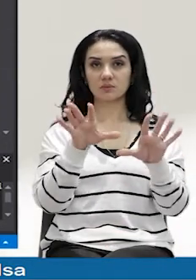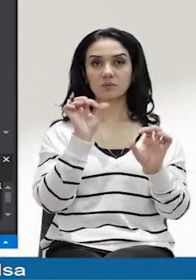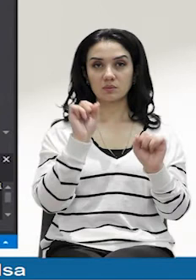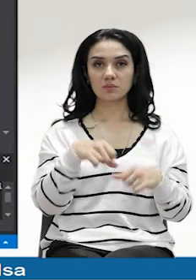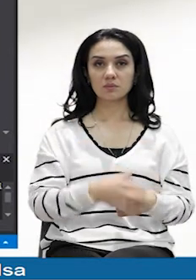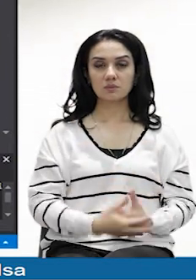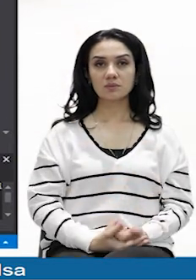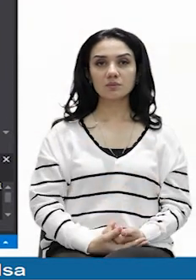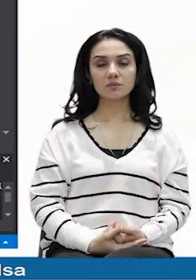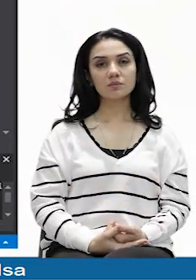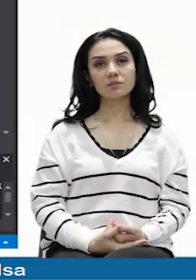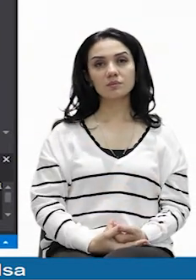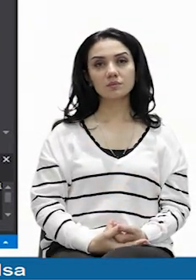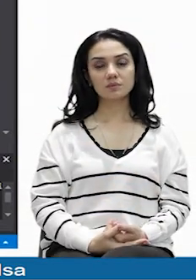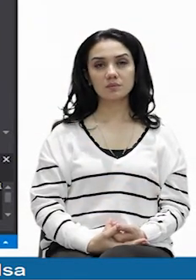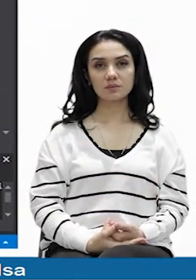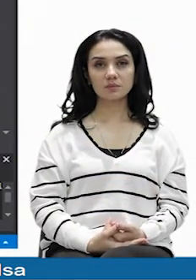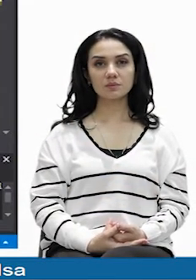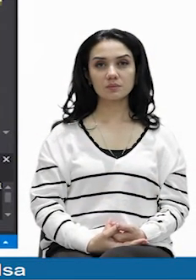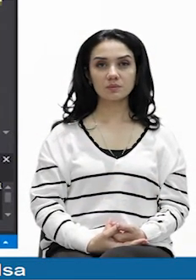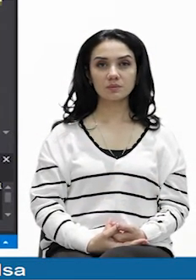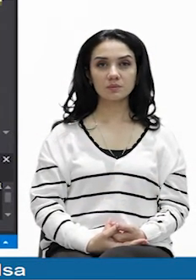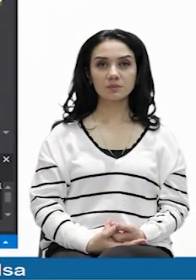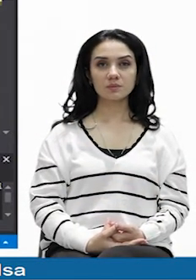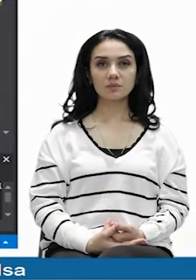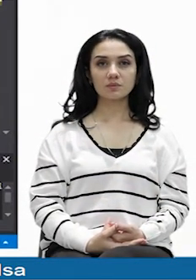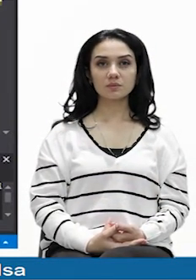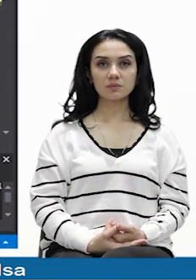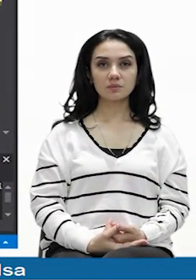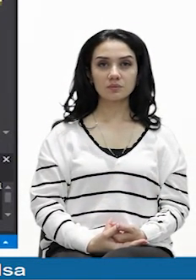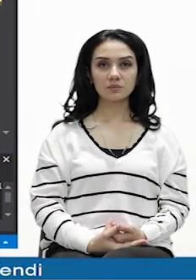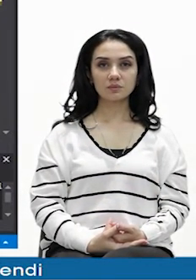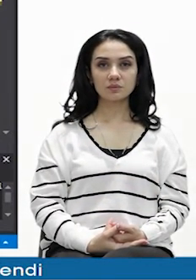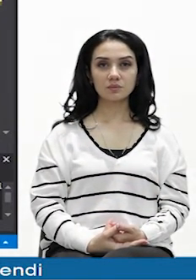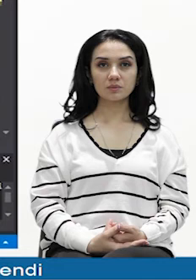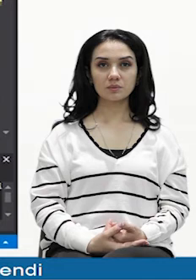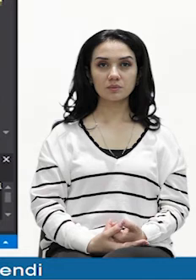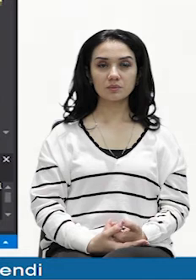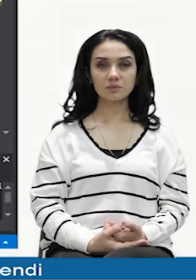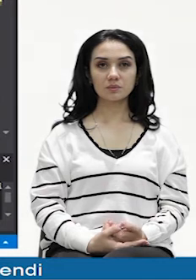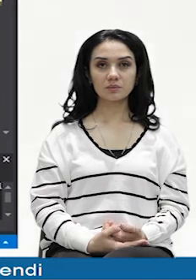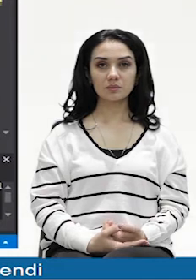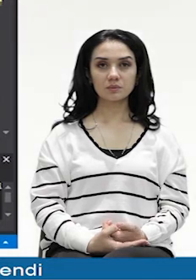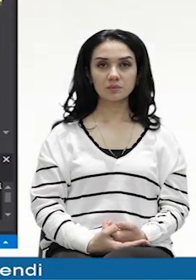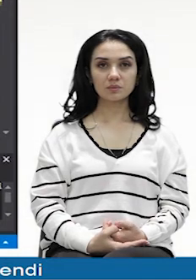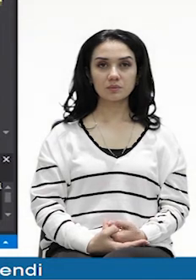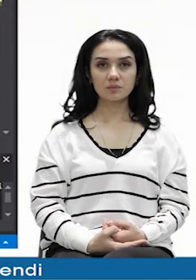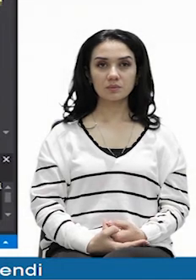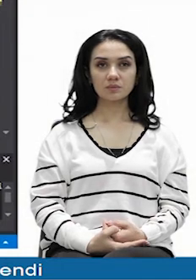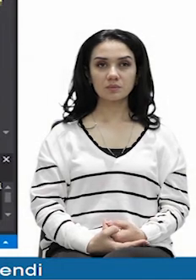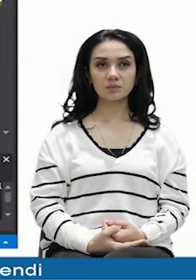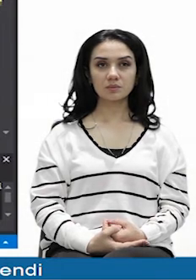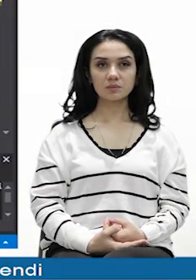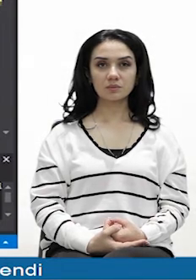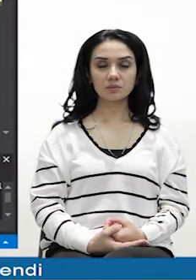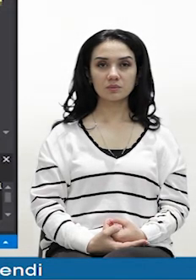shu ishimizni mana bajaramiz, yana bitta. Endi nima? Birlar ustida amal bajaramiz. Birlar ustida amal bajaramiz, to'g'rimi? Bir bo'lsa